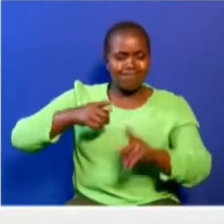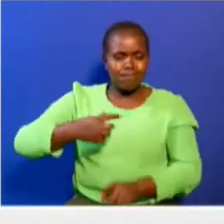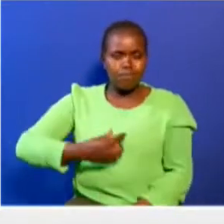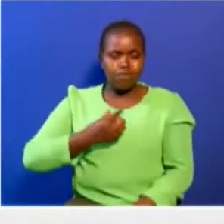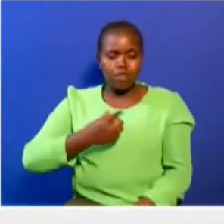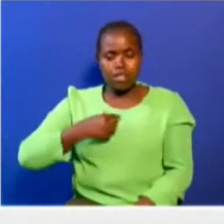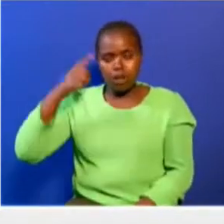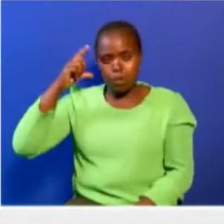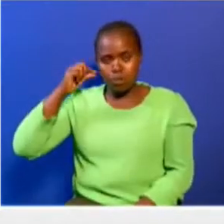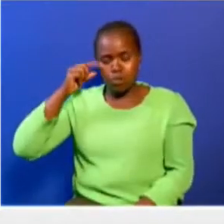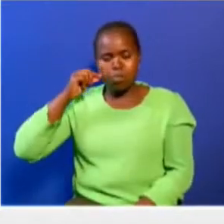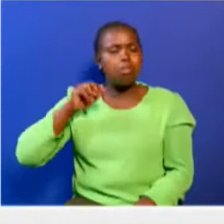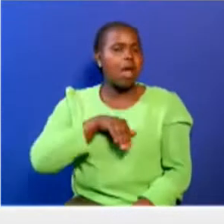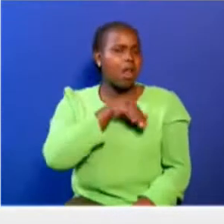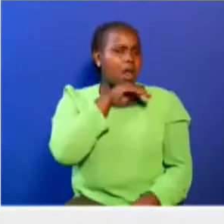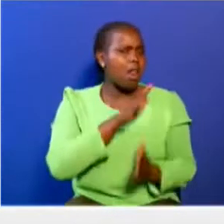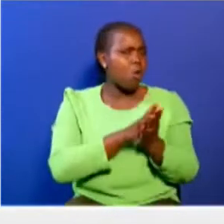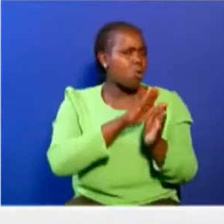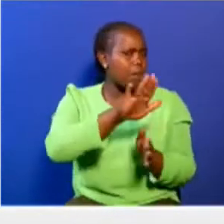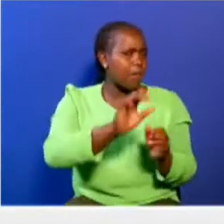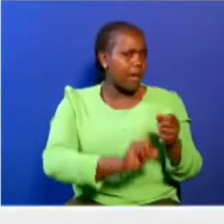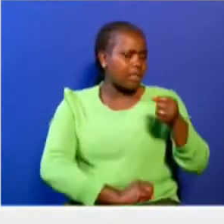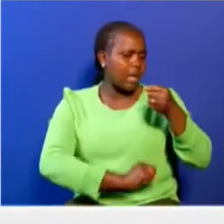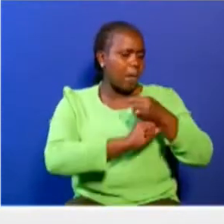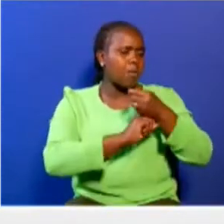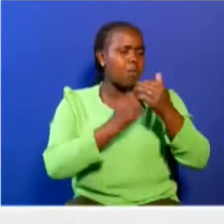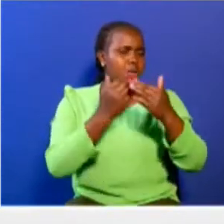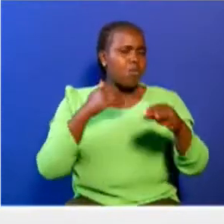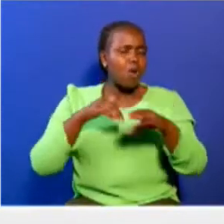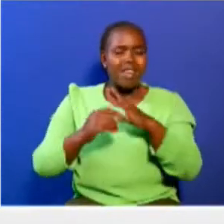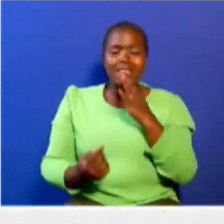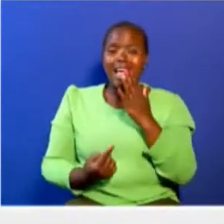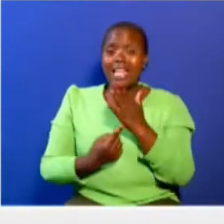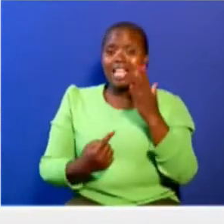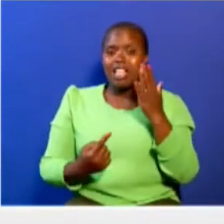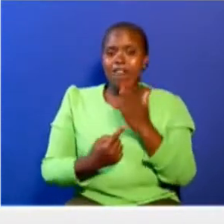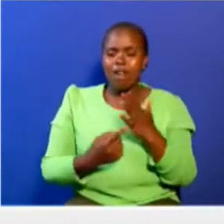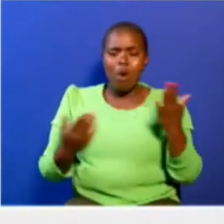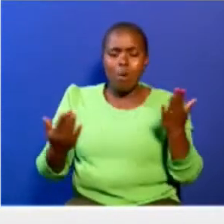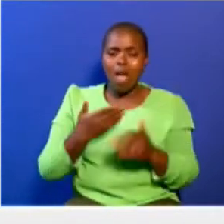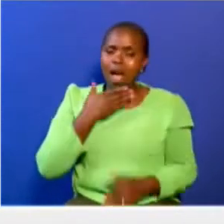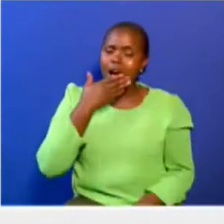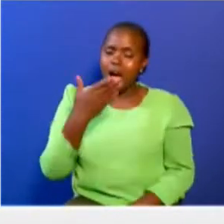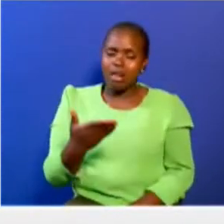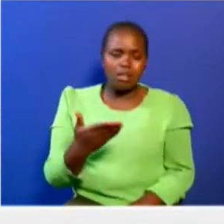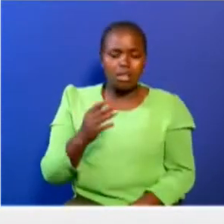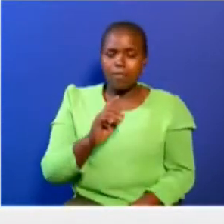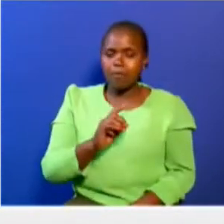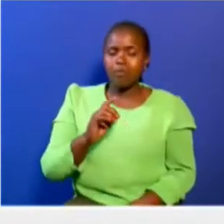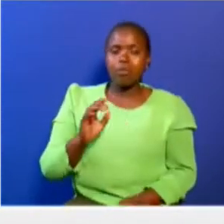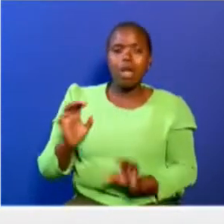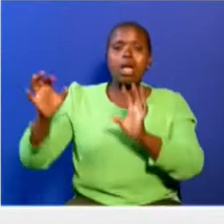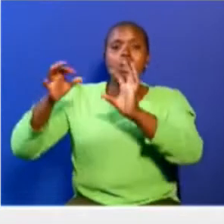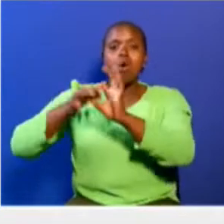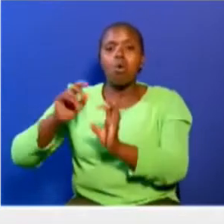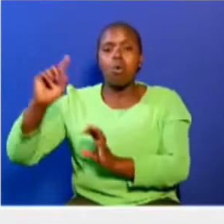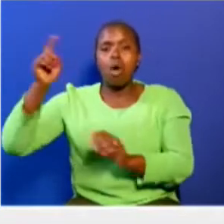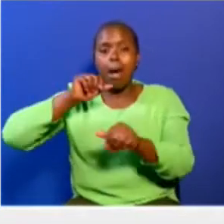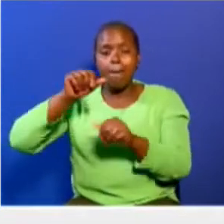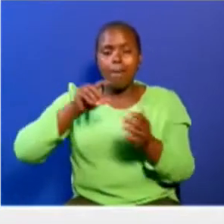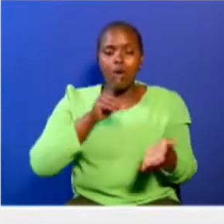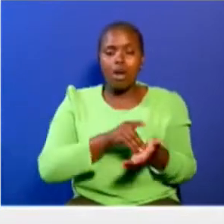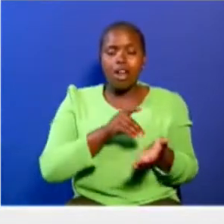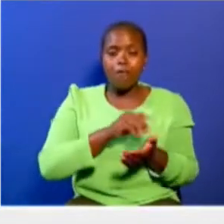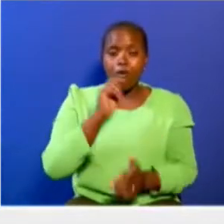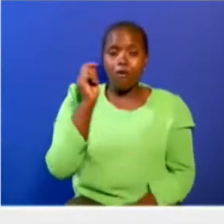Pwani. Odinga na wandani wake wamekita kambi katika kaunti ya Taita Taveta, ambapo mujibu muungano wa Kenya Kwanza kuhusu deni la